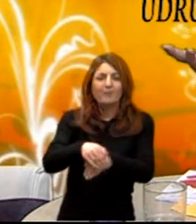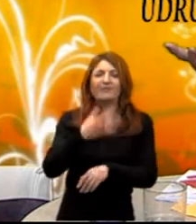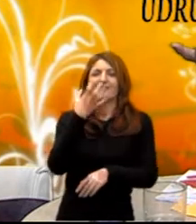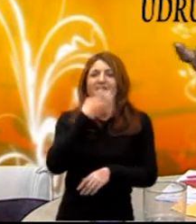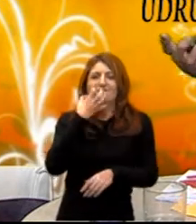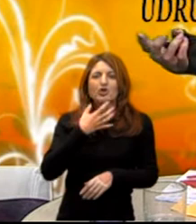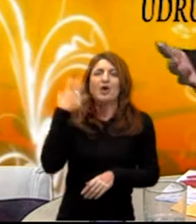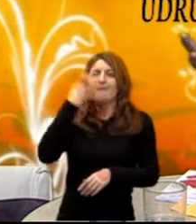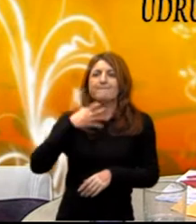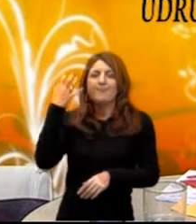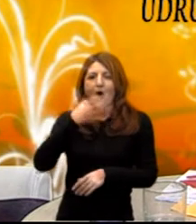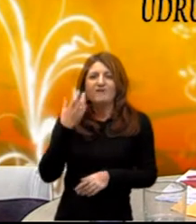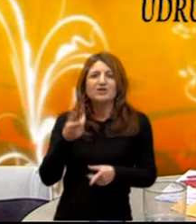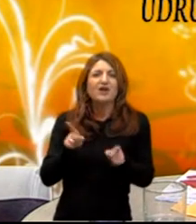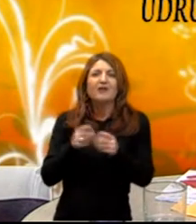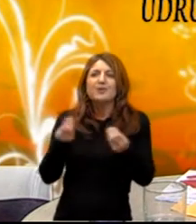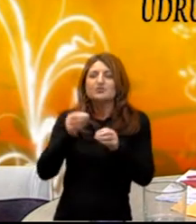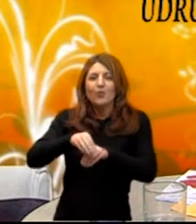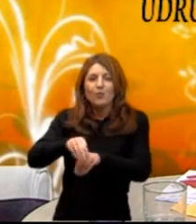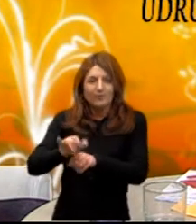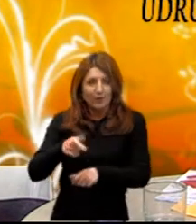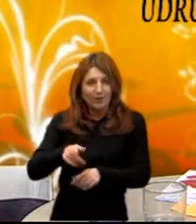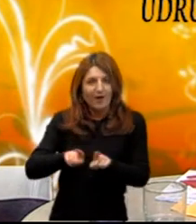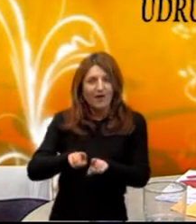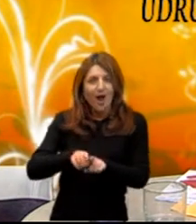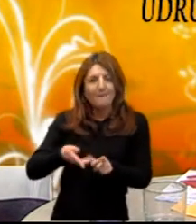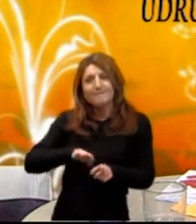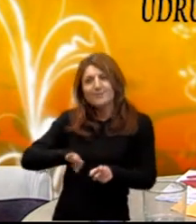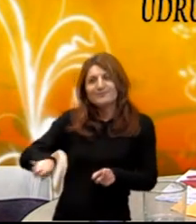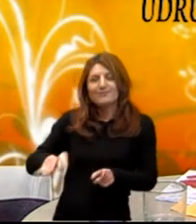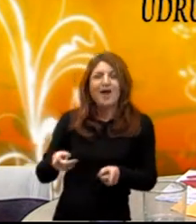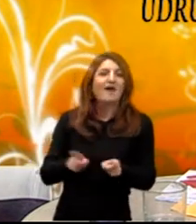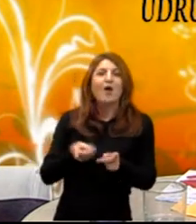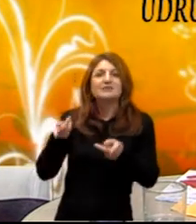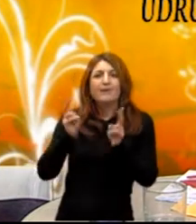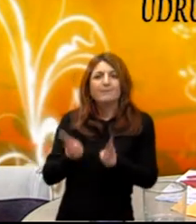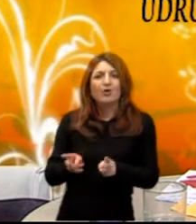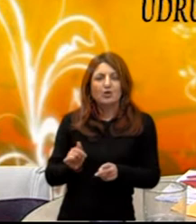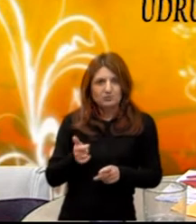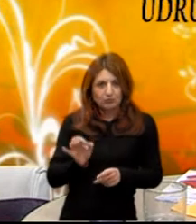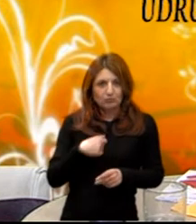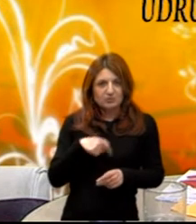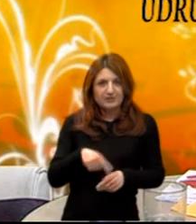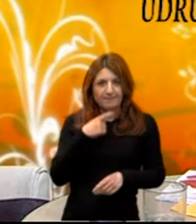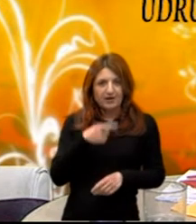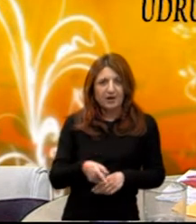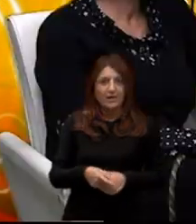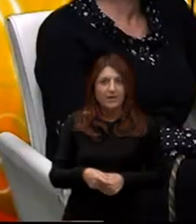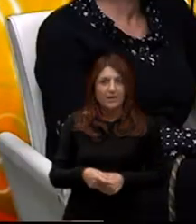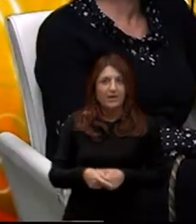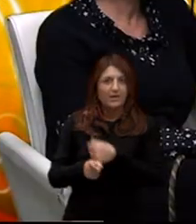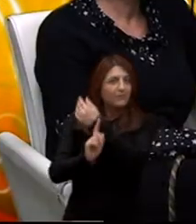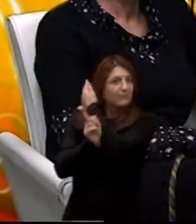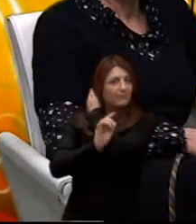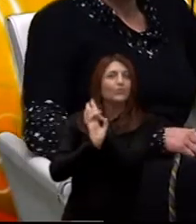vašim korisnicima. Je to nešto posebno zapravo na način kako se oni mogu, je li ja to dobro govorim ili sam govorite krivan? Vi dobro,